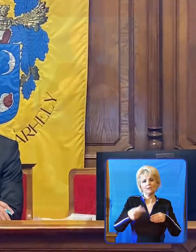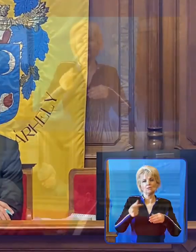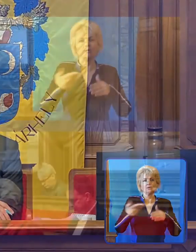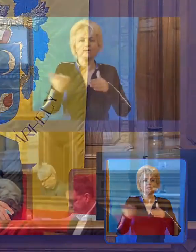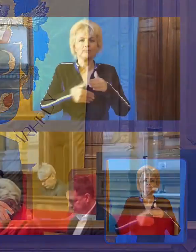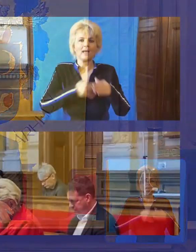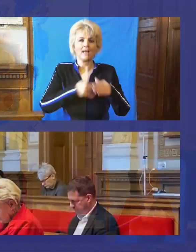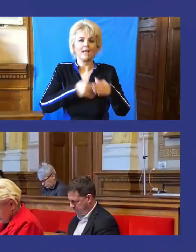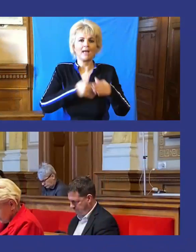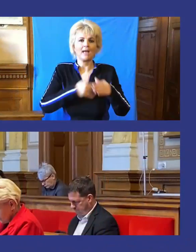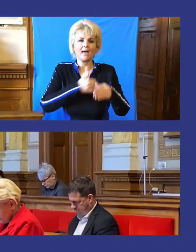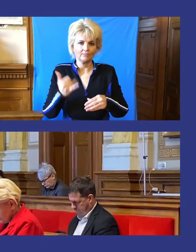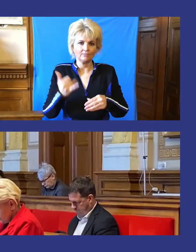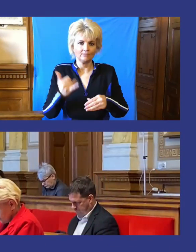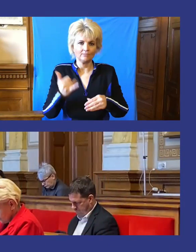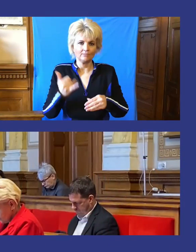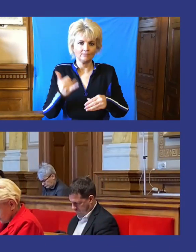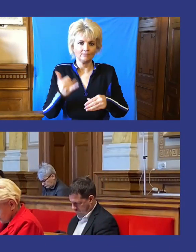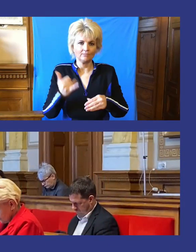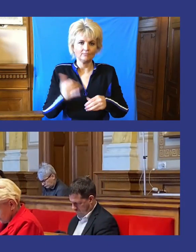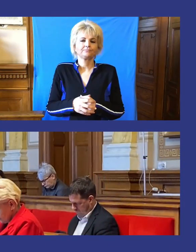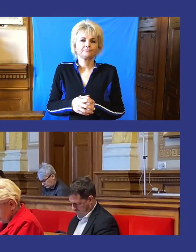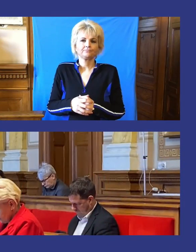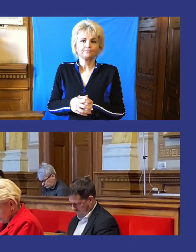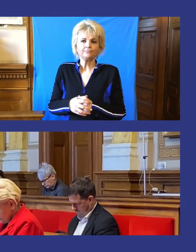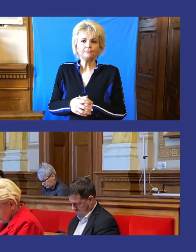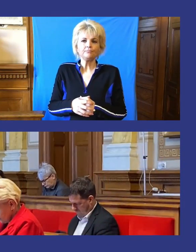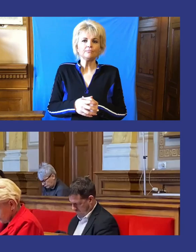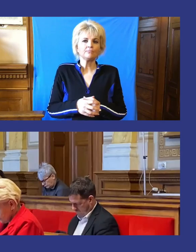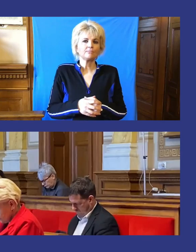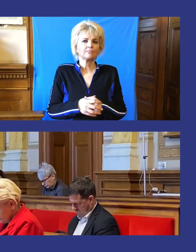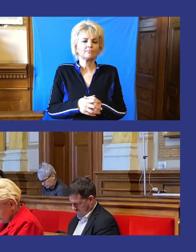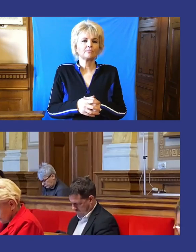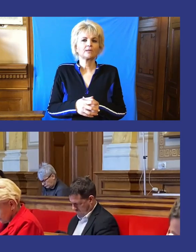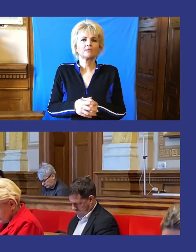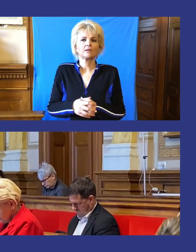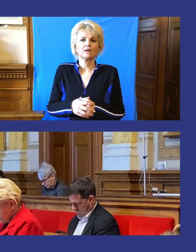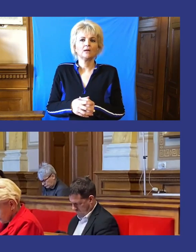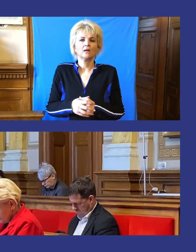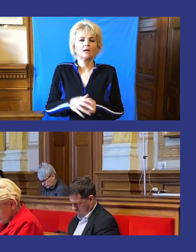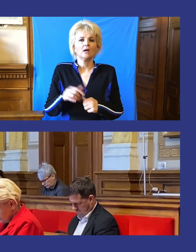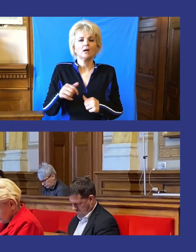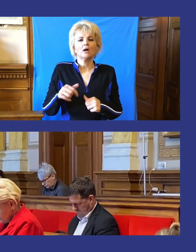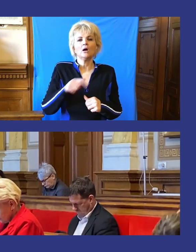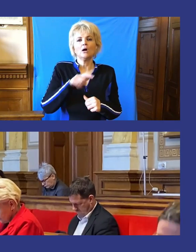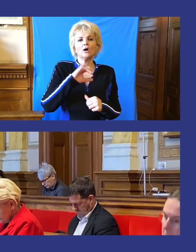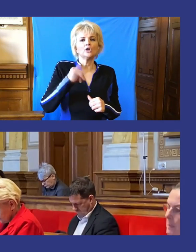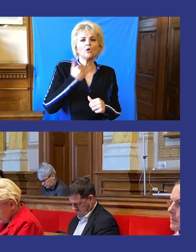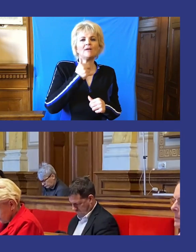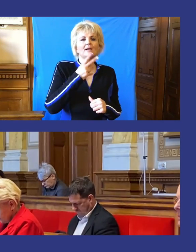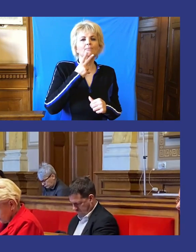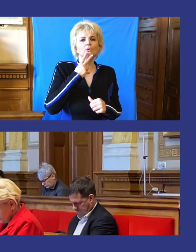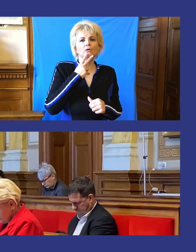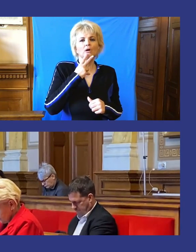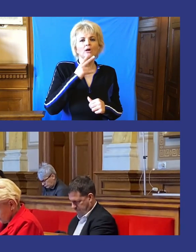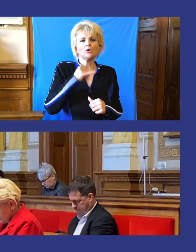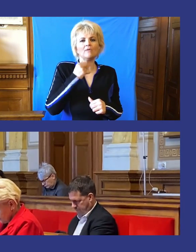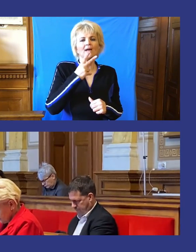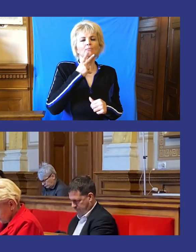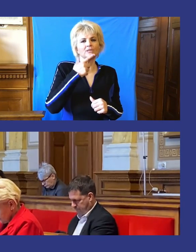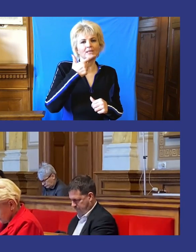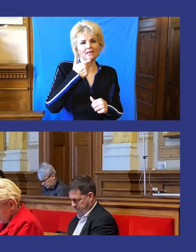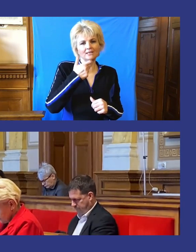év. Jó, azóta nem azt járatják ők, amit a Jóványbuszok járnak, mert az 243 millió lett volna Volánbusszal